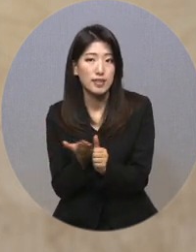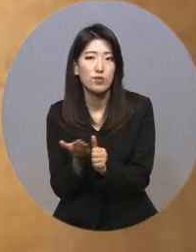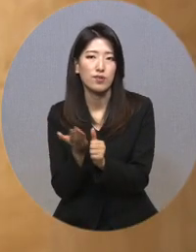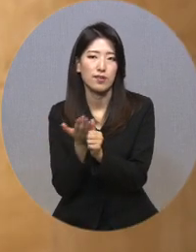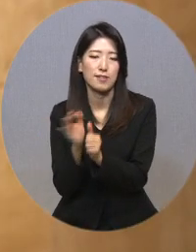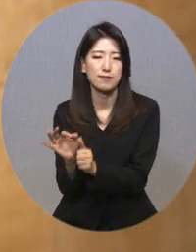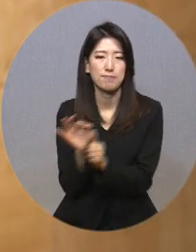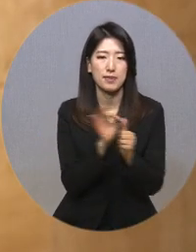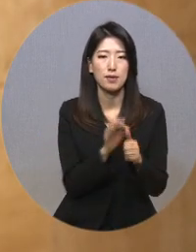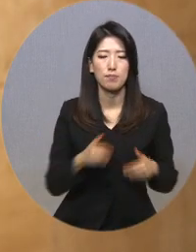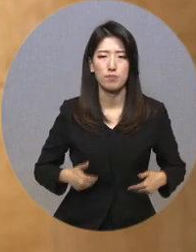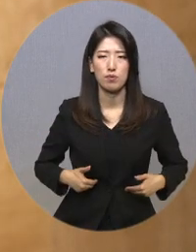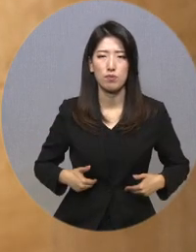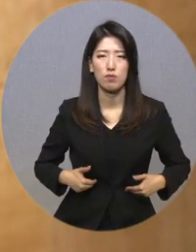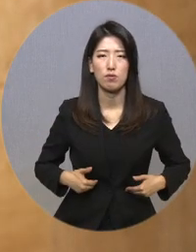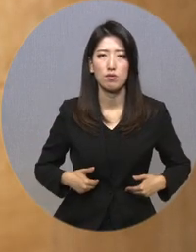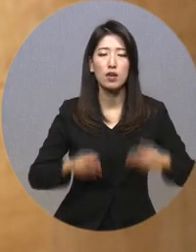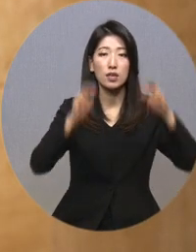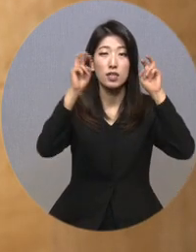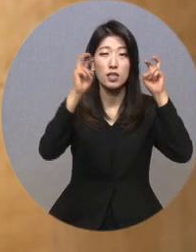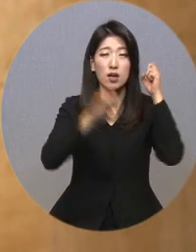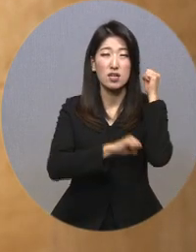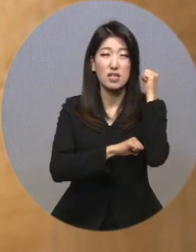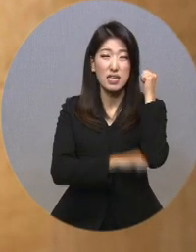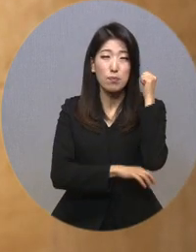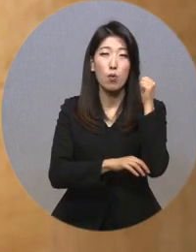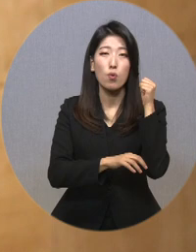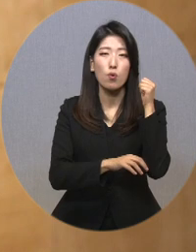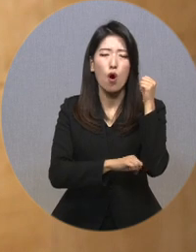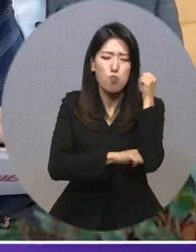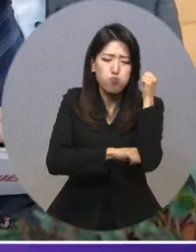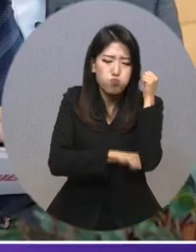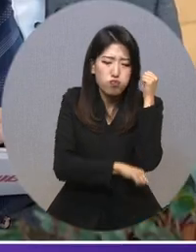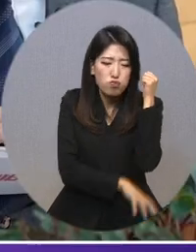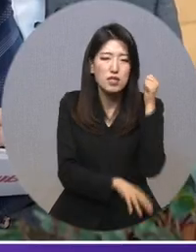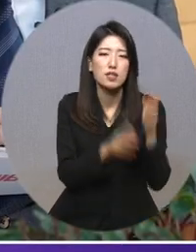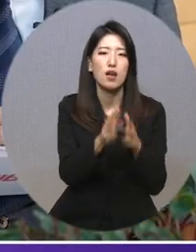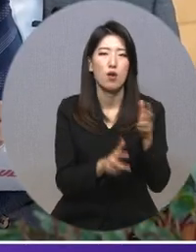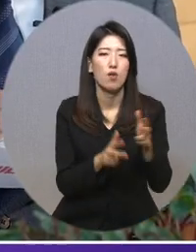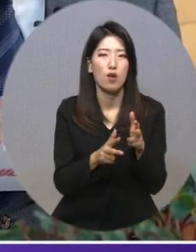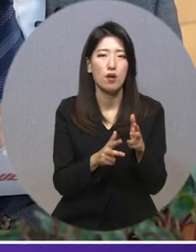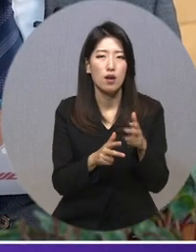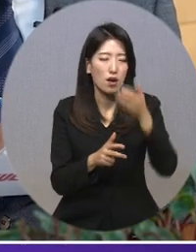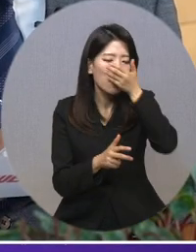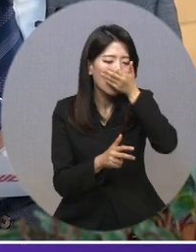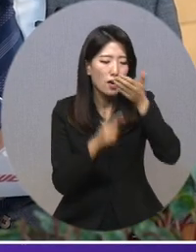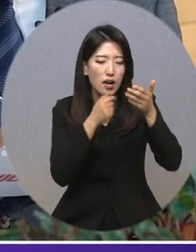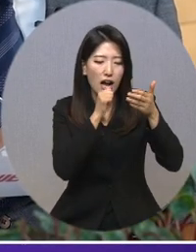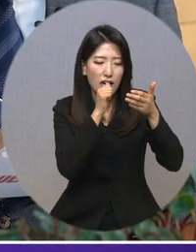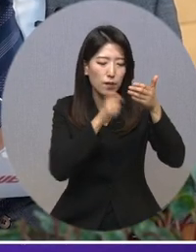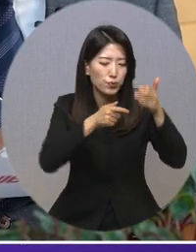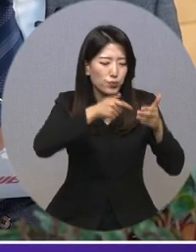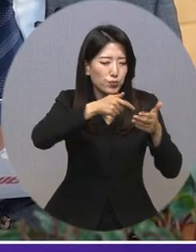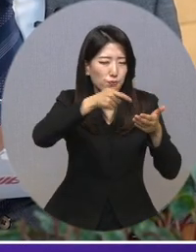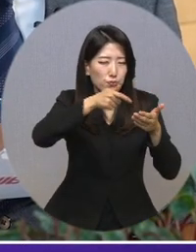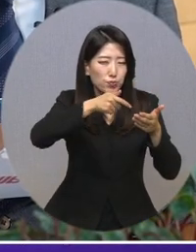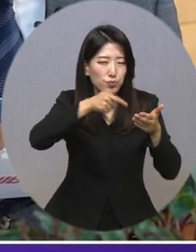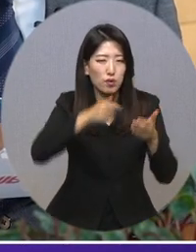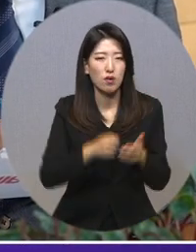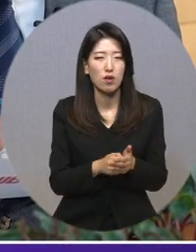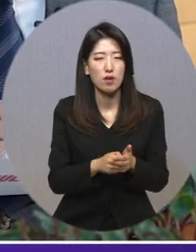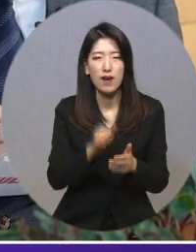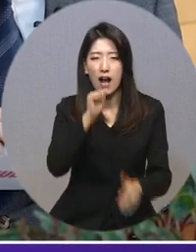뭐냐면 기업에서 가장 기본 산업이 뭐냐면 뿌리 산업이라고 표현하는데요. 용접, 네네. 금형, 뭐 단조,